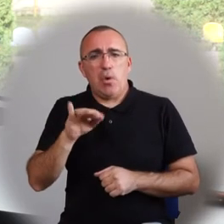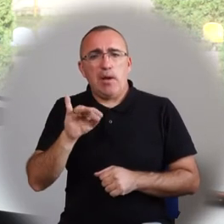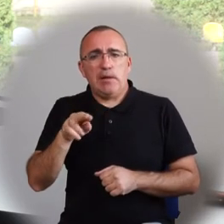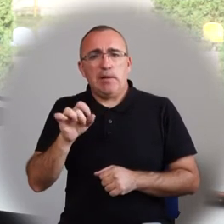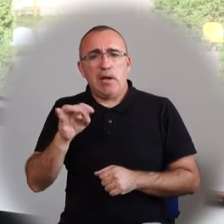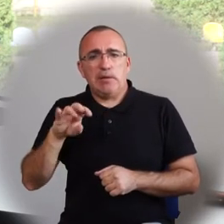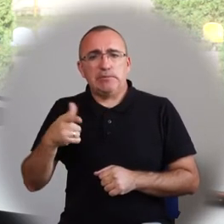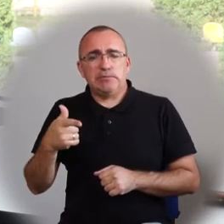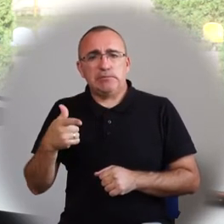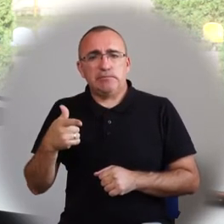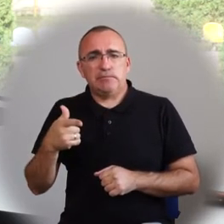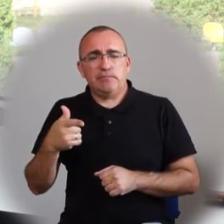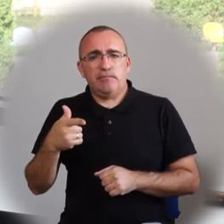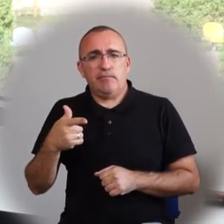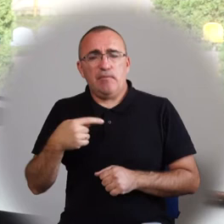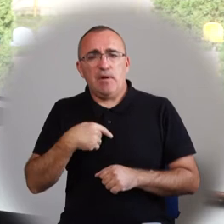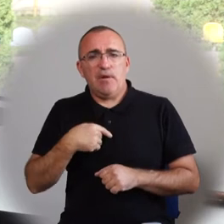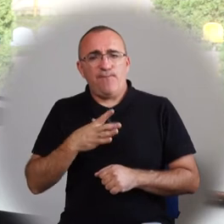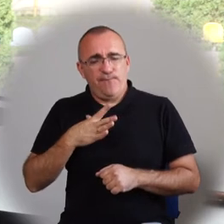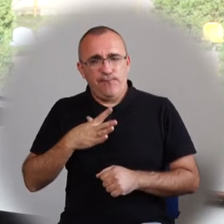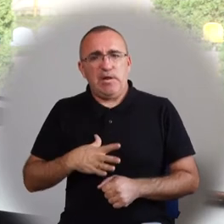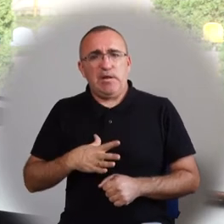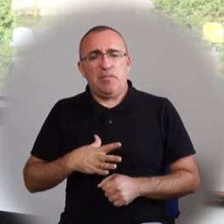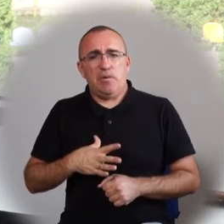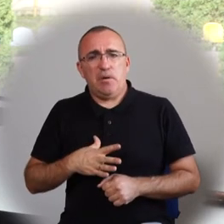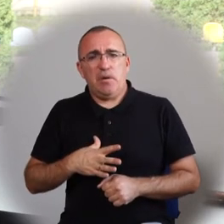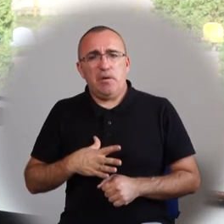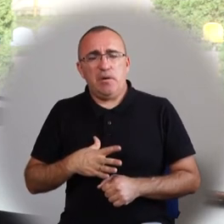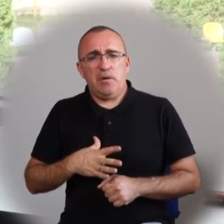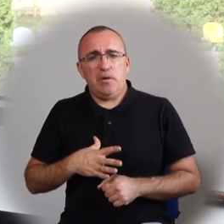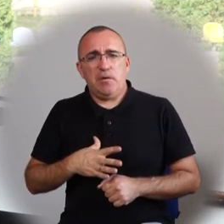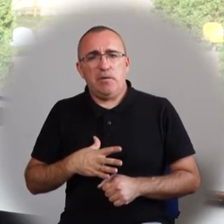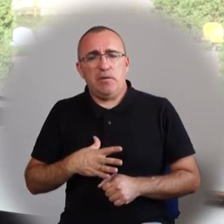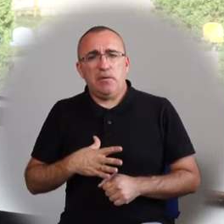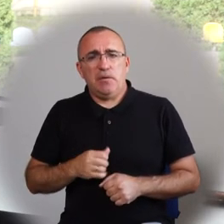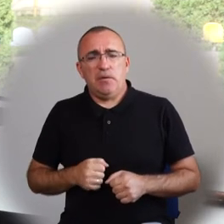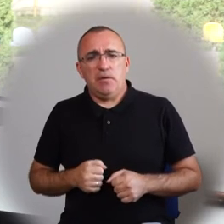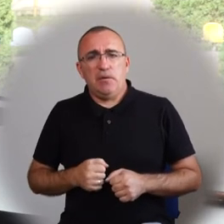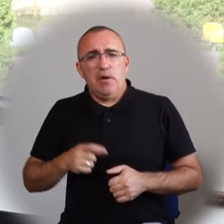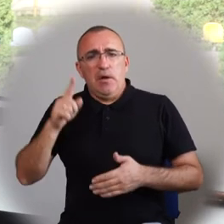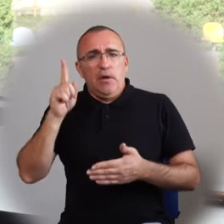європейської солідарності. Тобто витримка, тобто